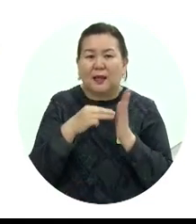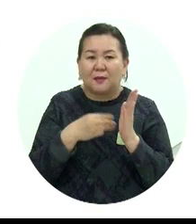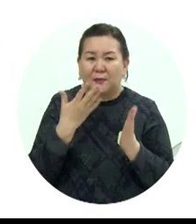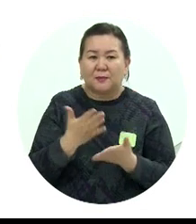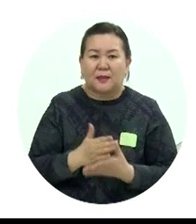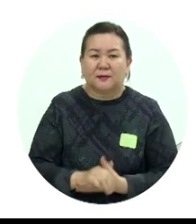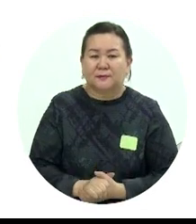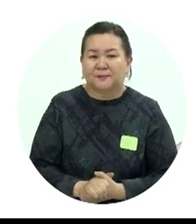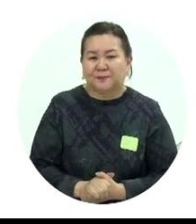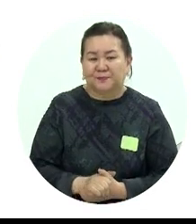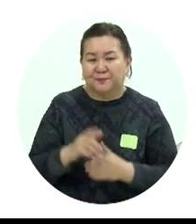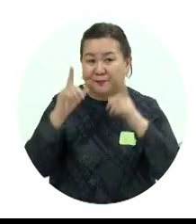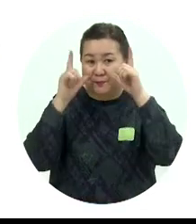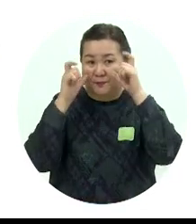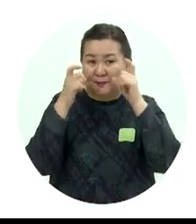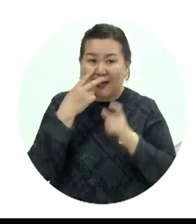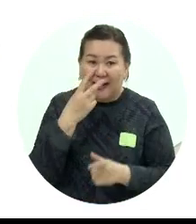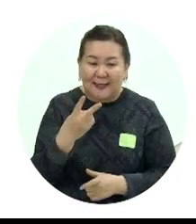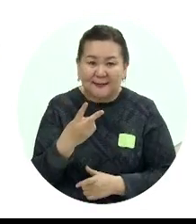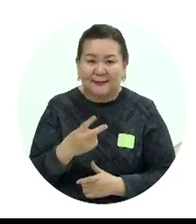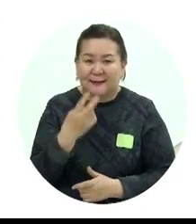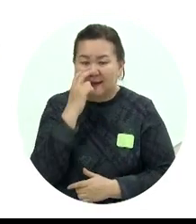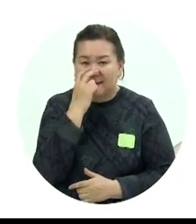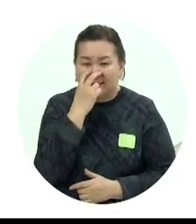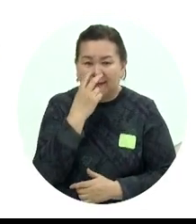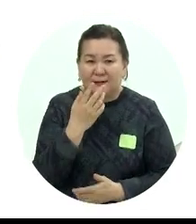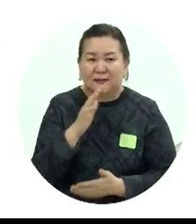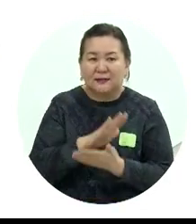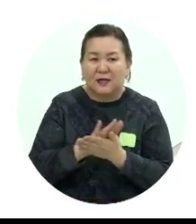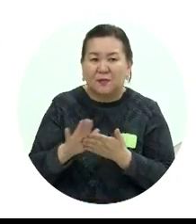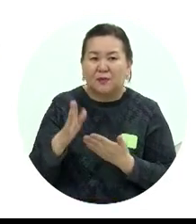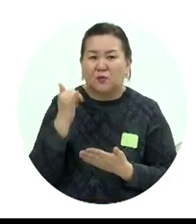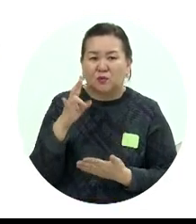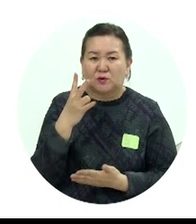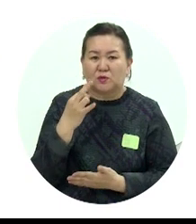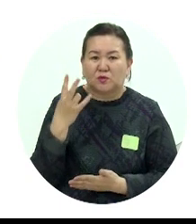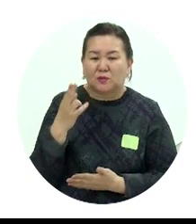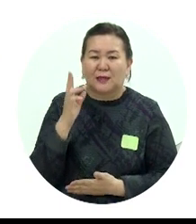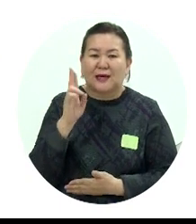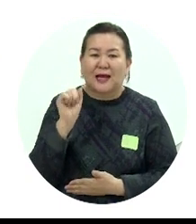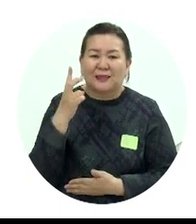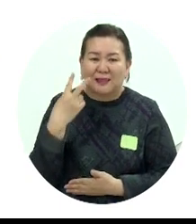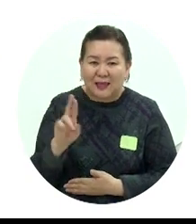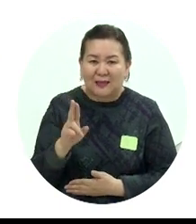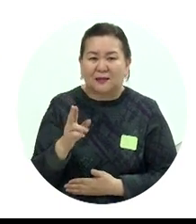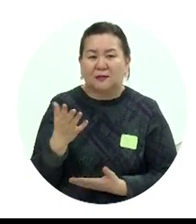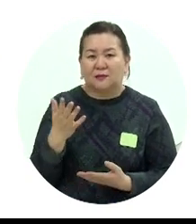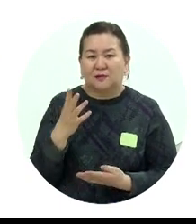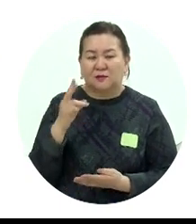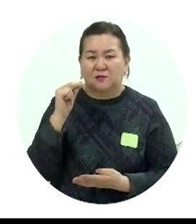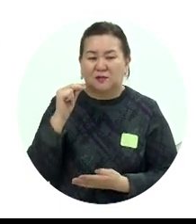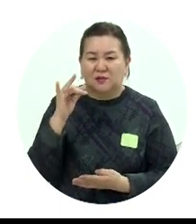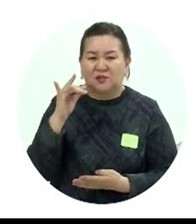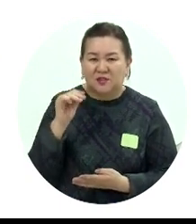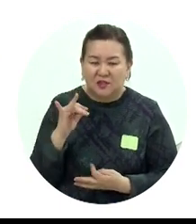ойлгох юм байна. За дээрх зургийг ажиглахад за цэвэр усны нөөцөөр Канад, за тэгээд